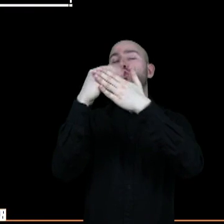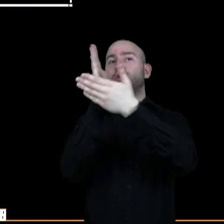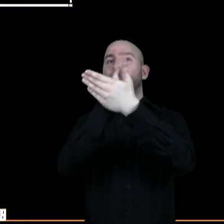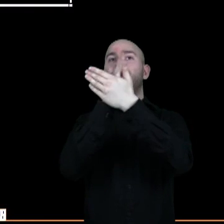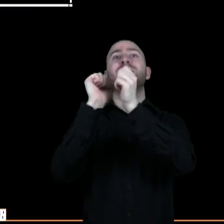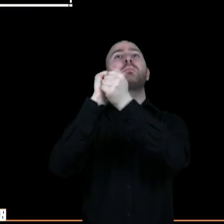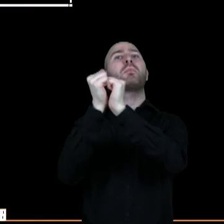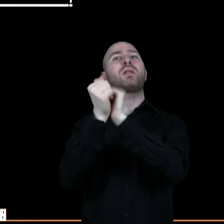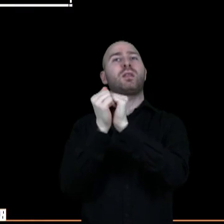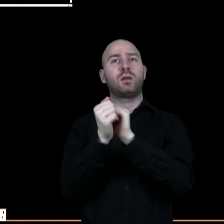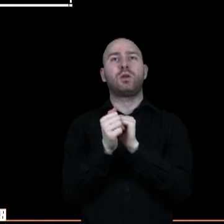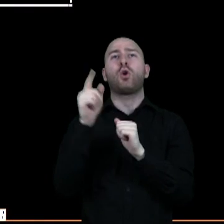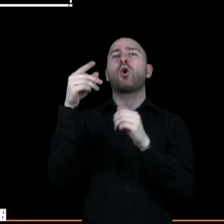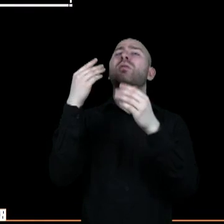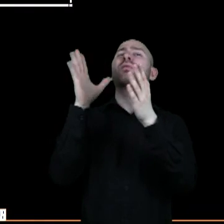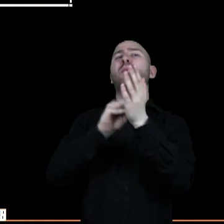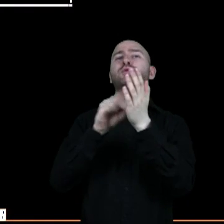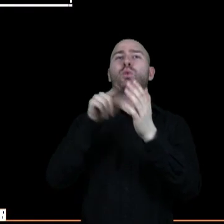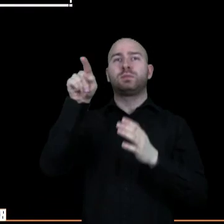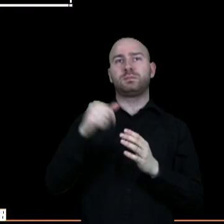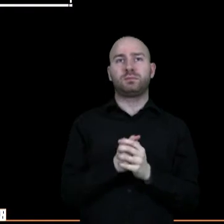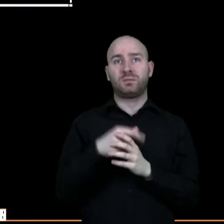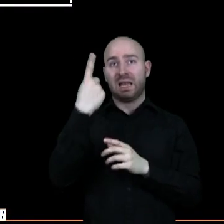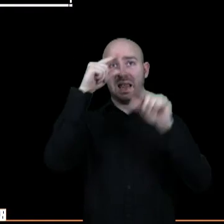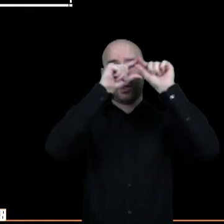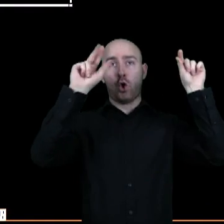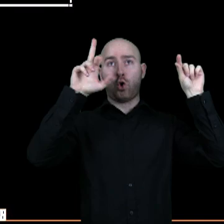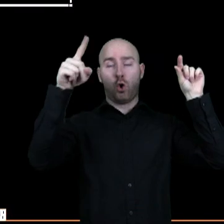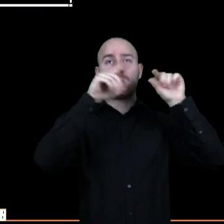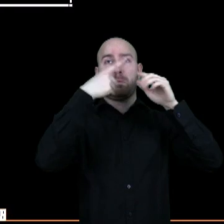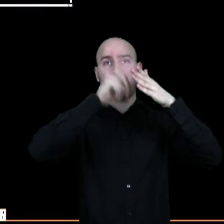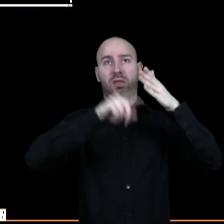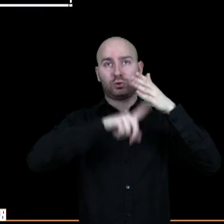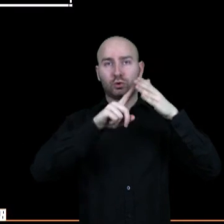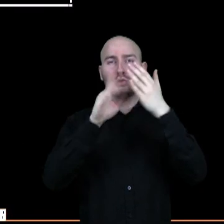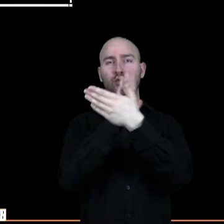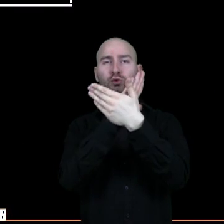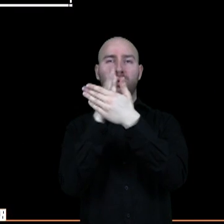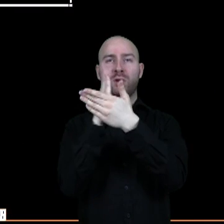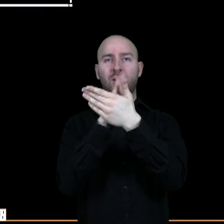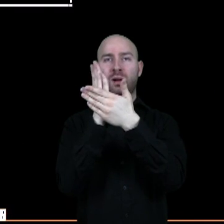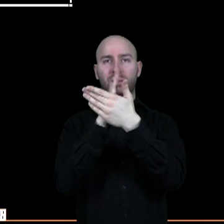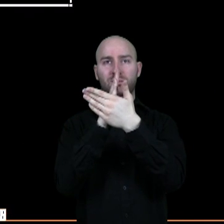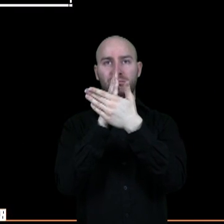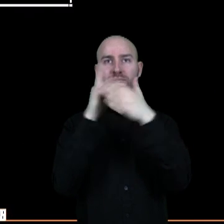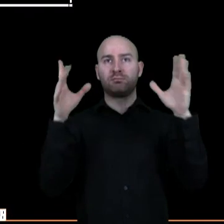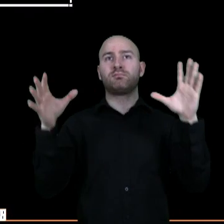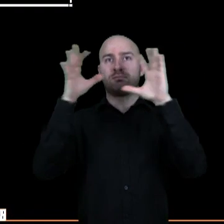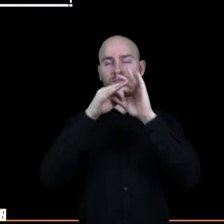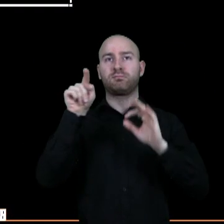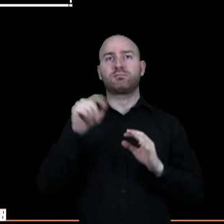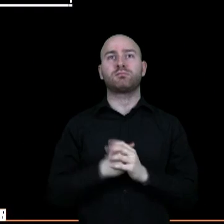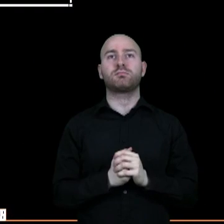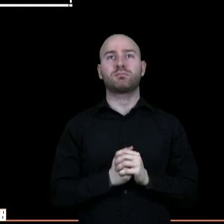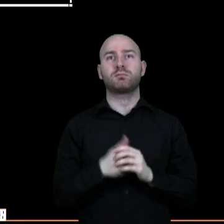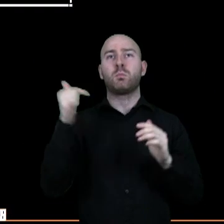Średnie koszty zmienne to po prostu koszty zmienne przypadające na linijkę kodu miesięcznie. Każda średnia w